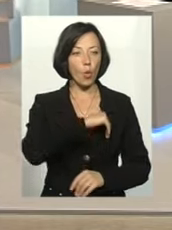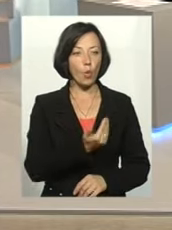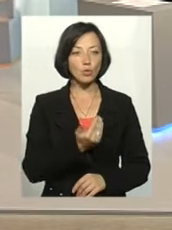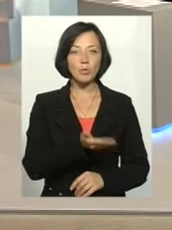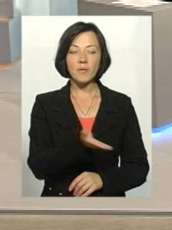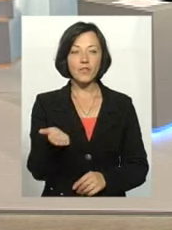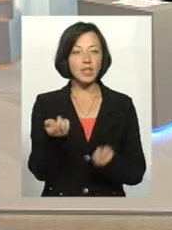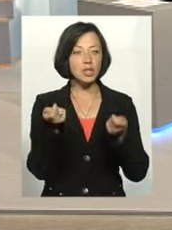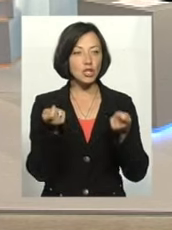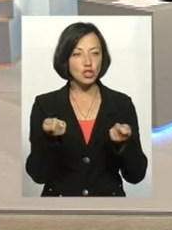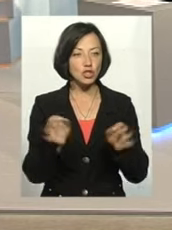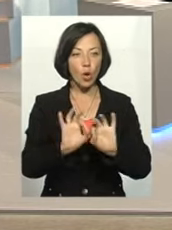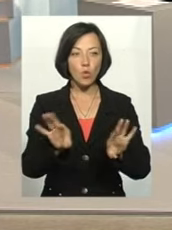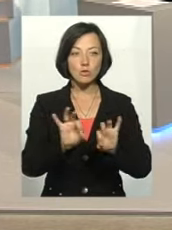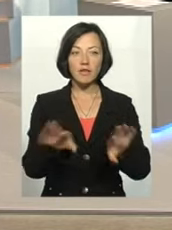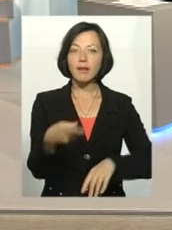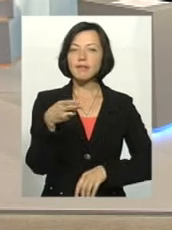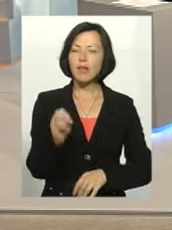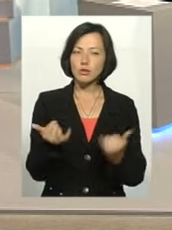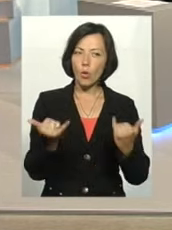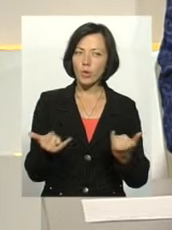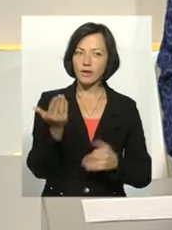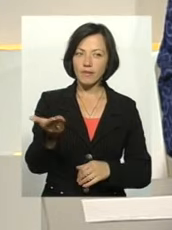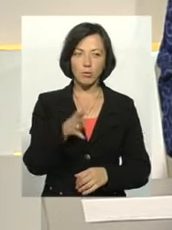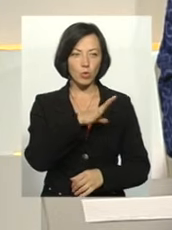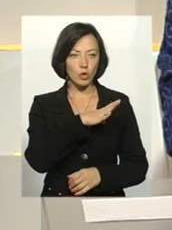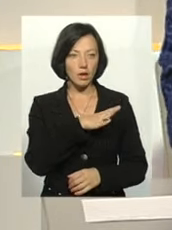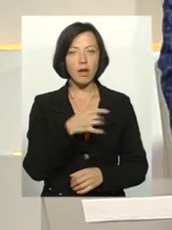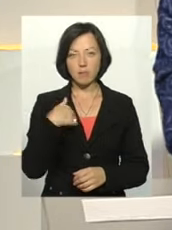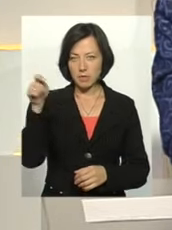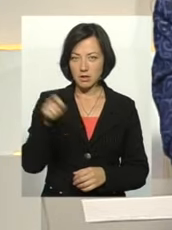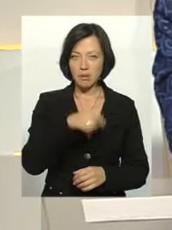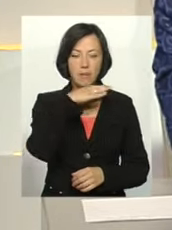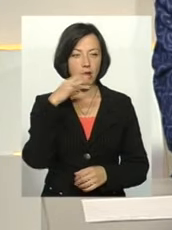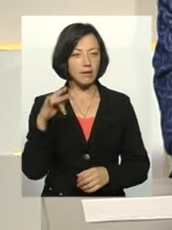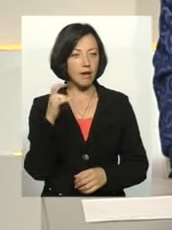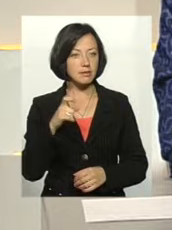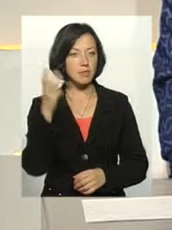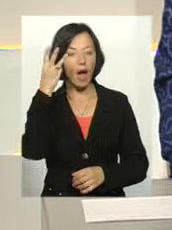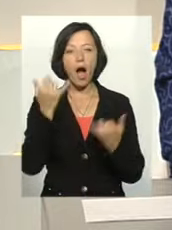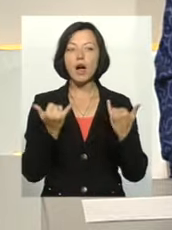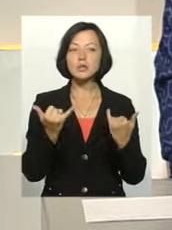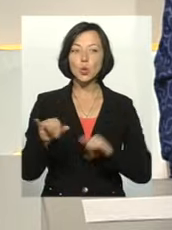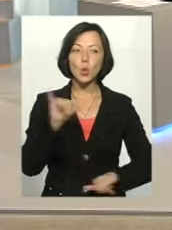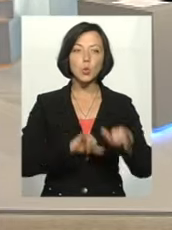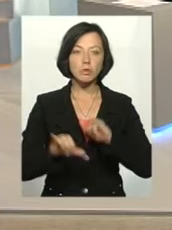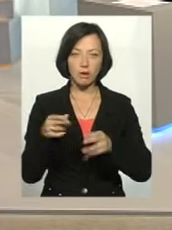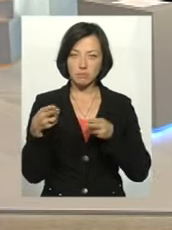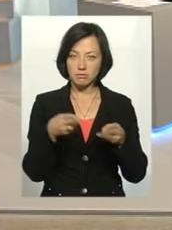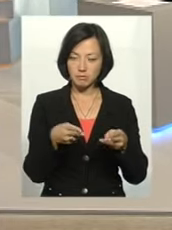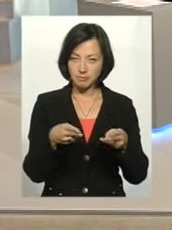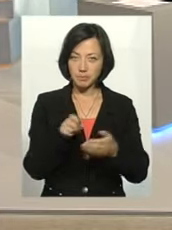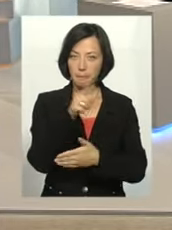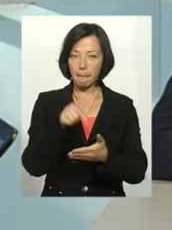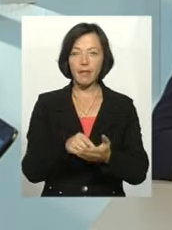ви трішечки розповіли, де сьогодні ви були. Знаю, що неодноразово приїжджали в Хмельницький, а нинішній візит? Дякую, по-перше,